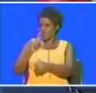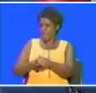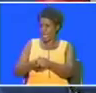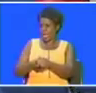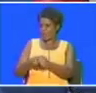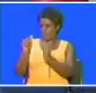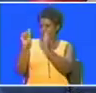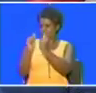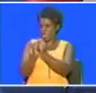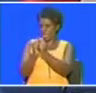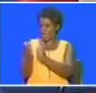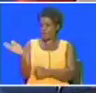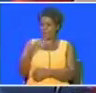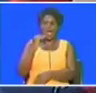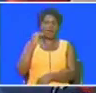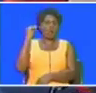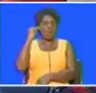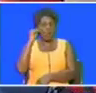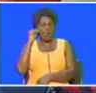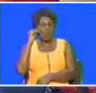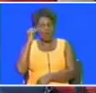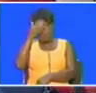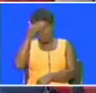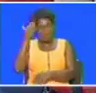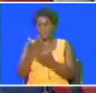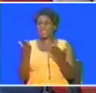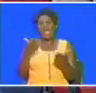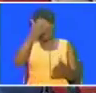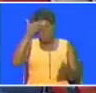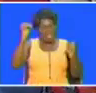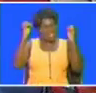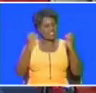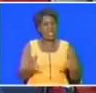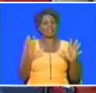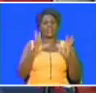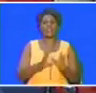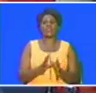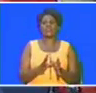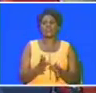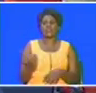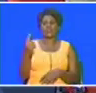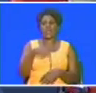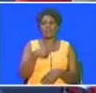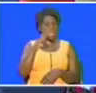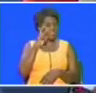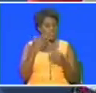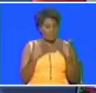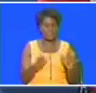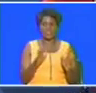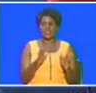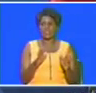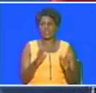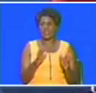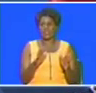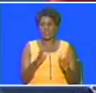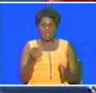4 umetoka ofisini umerudi pale nyumbani kudongea. Amesahau kitu ama hakuna kitu amesahau. Huwa anaenda kudongea mimi mwenyewe atanishona na macho. Kwa hivyo angalia